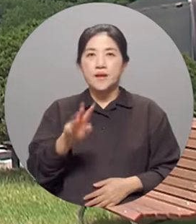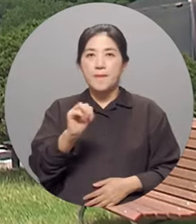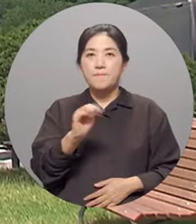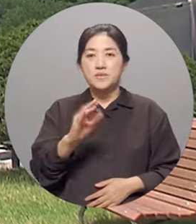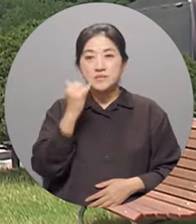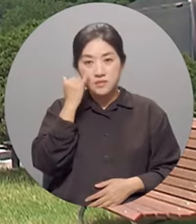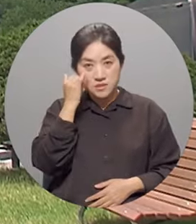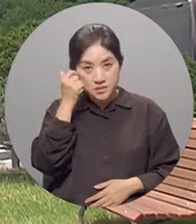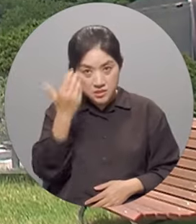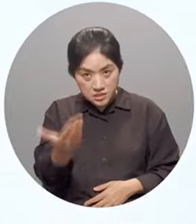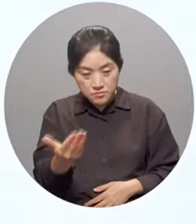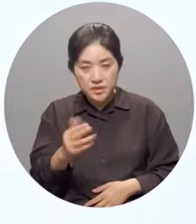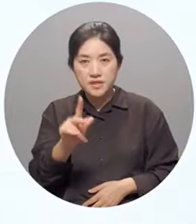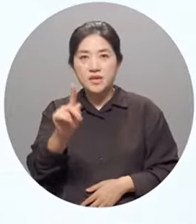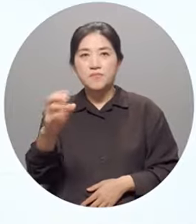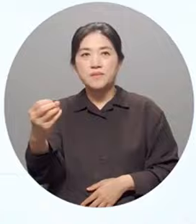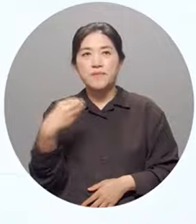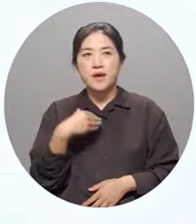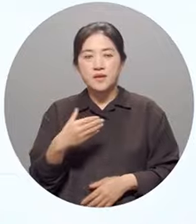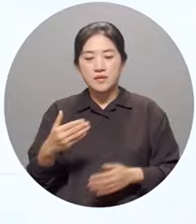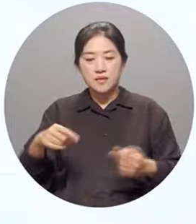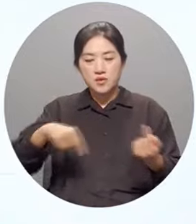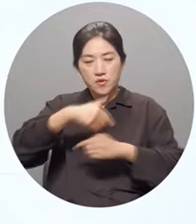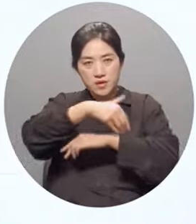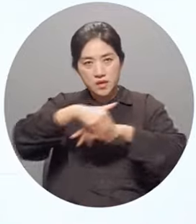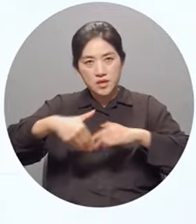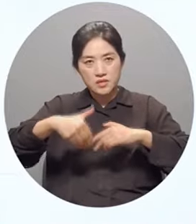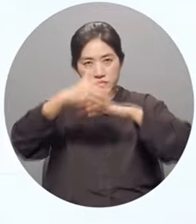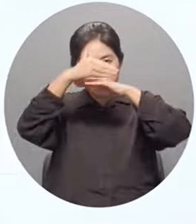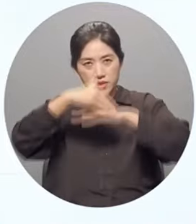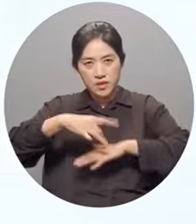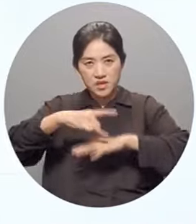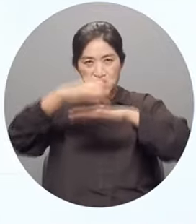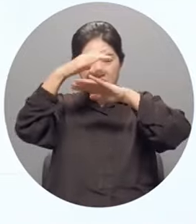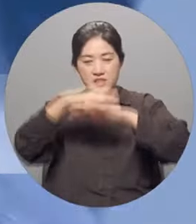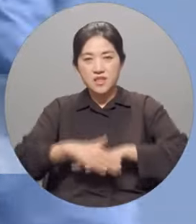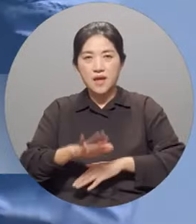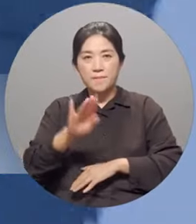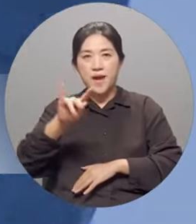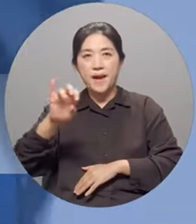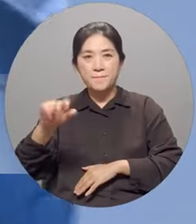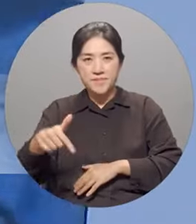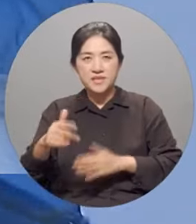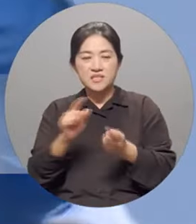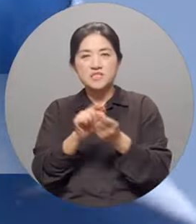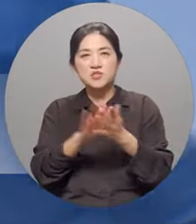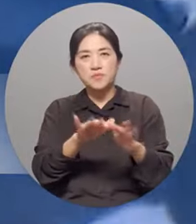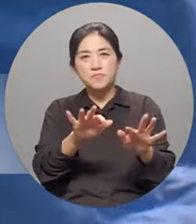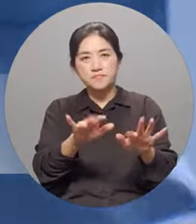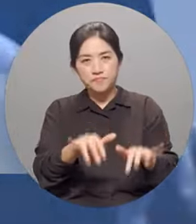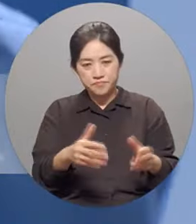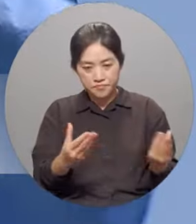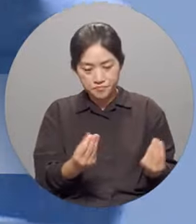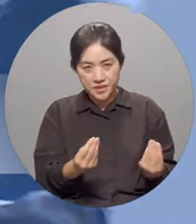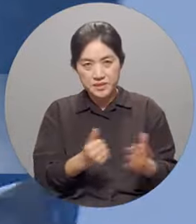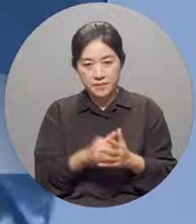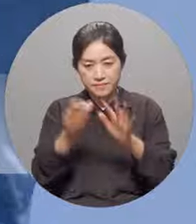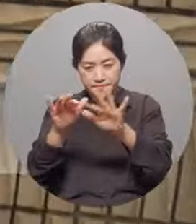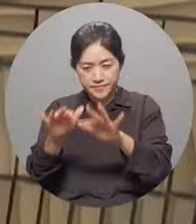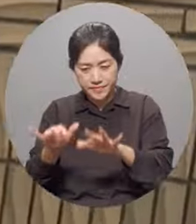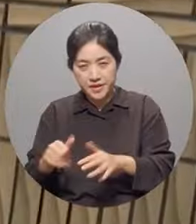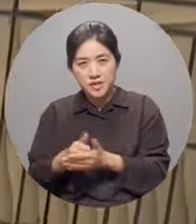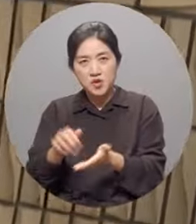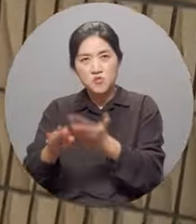지리에 KBS 경영 계획서 구성과 핵심 내용은 본인이 직접 구상하고 작성했지만 서화 과정에서